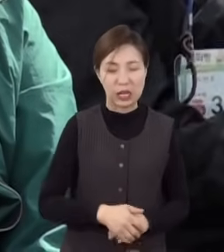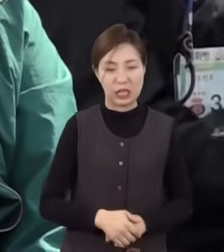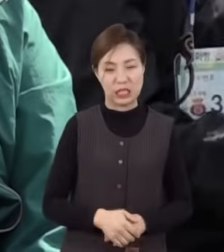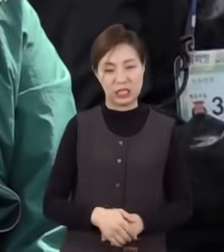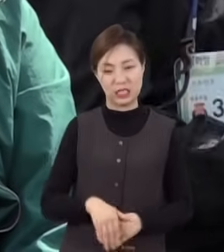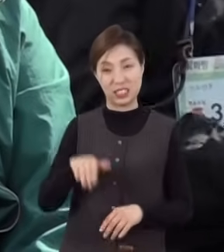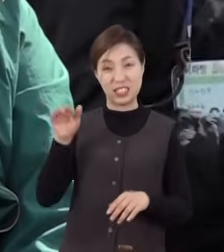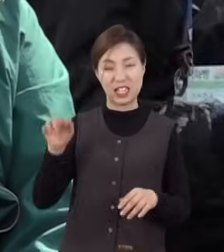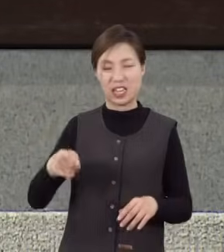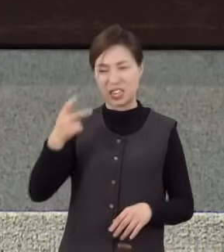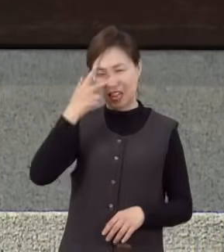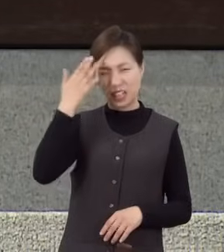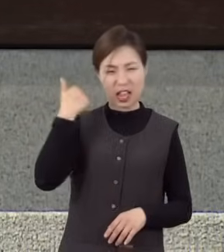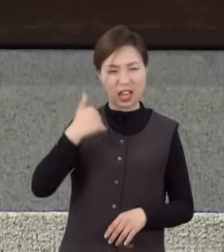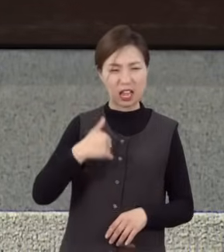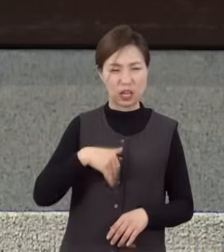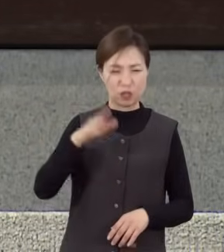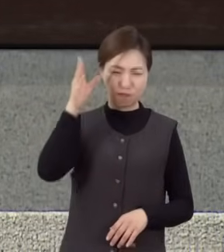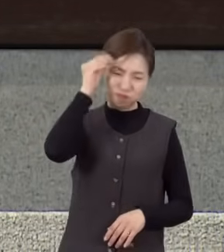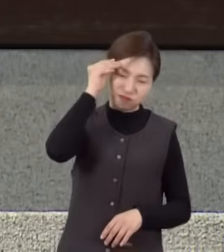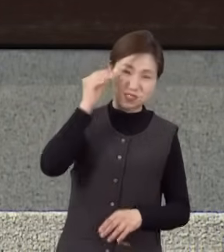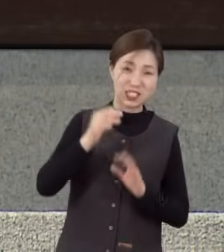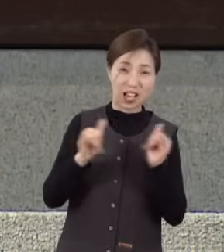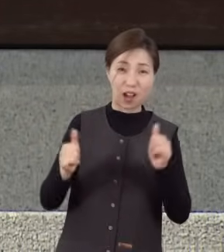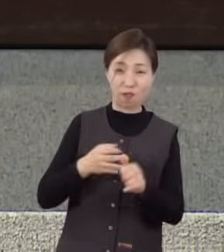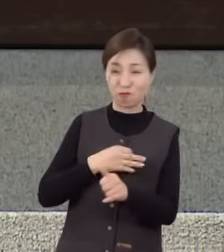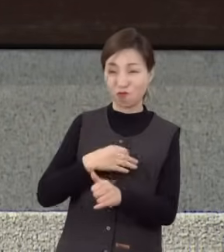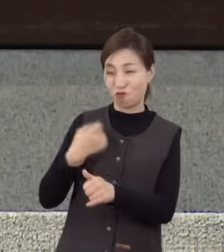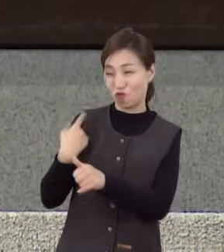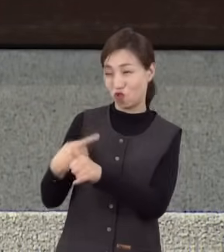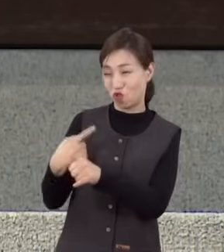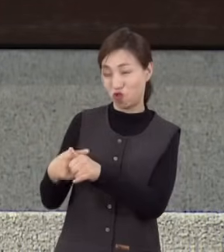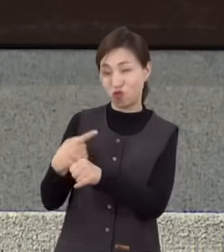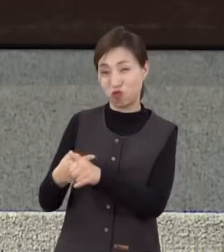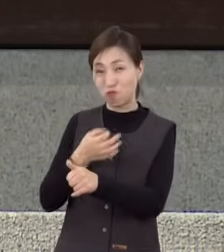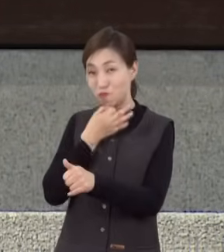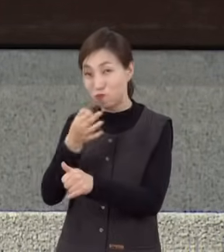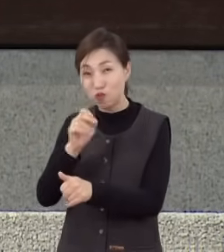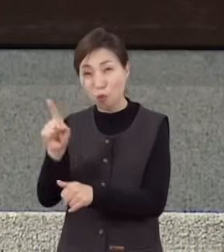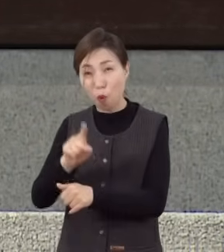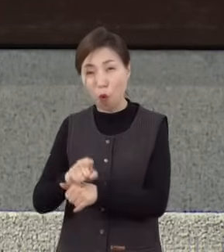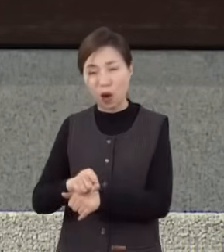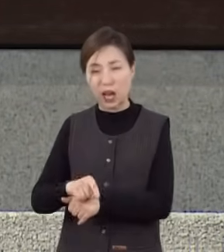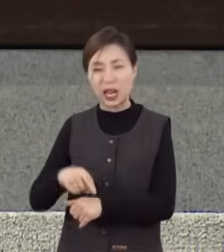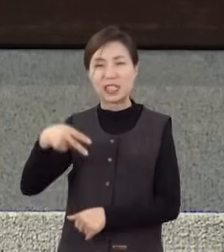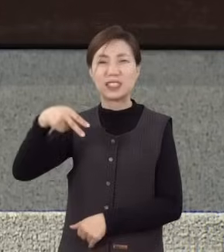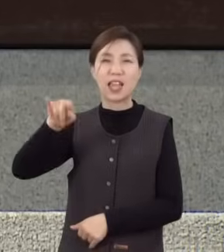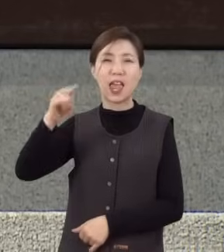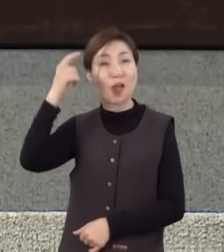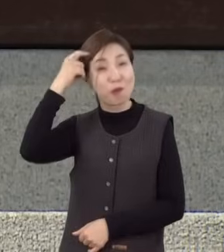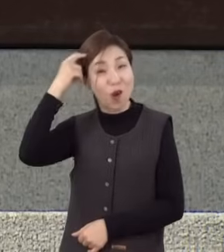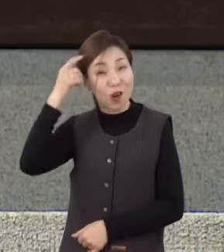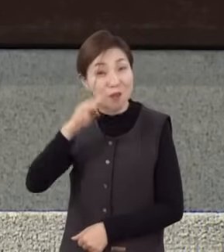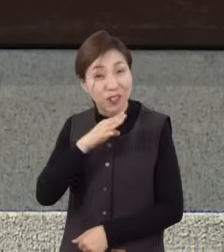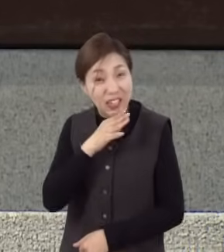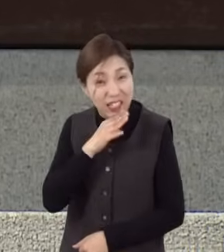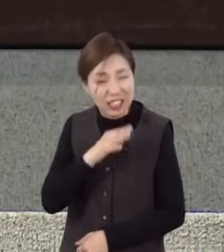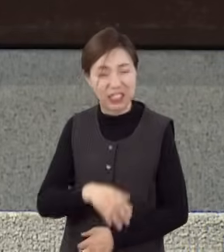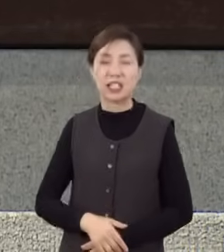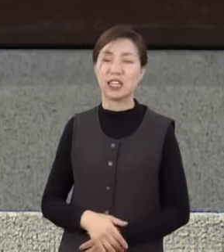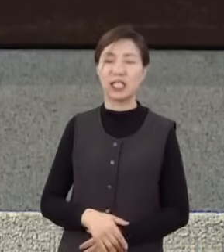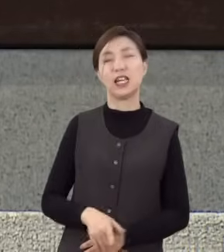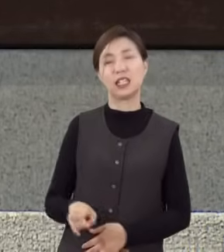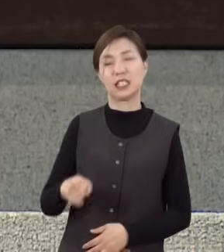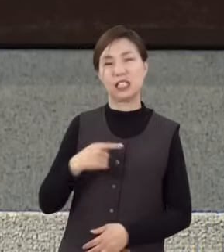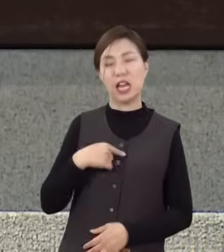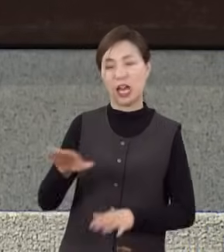예, 정구업진업. 그러니까 비둘기로 살았던 업보의 습기가 너무 강해서 좀 멍청한